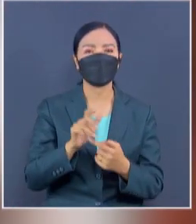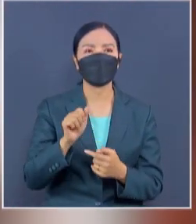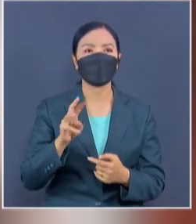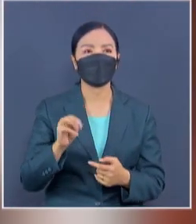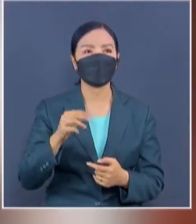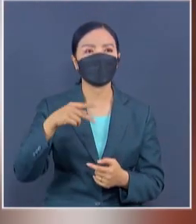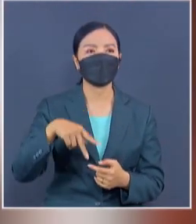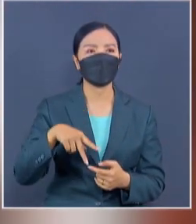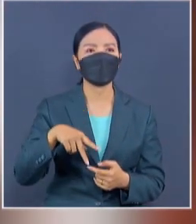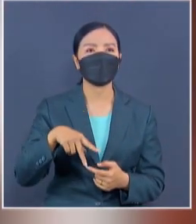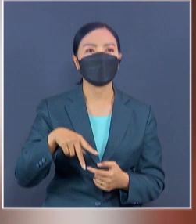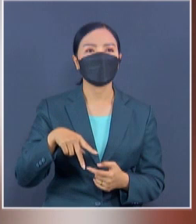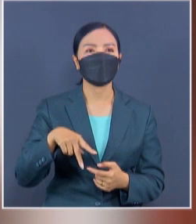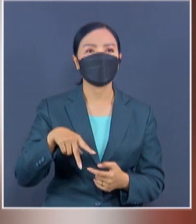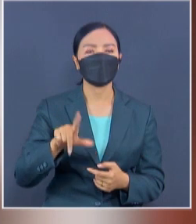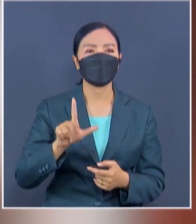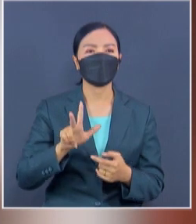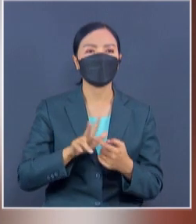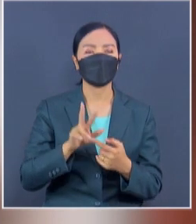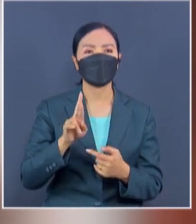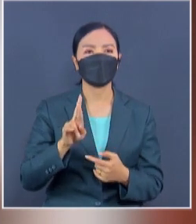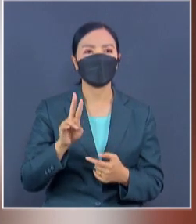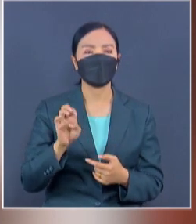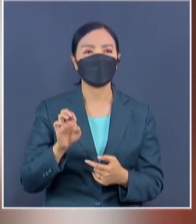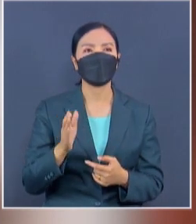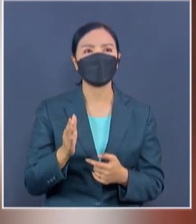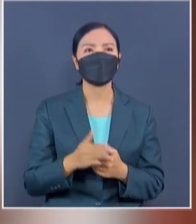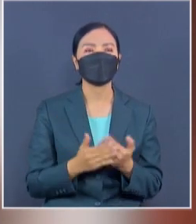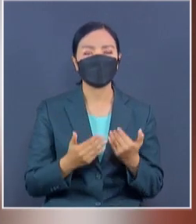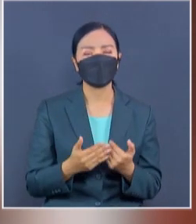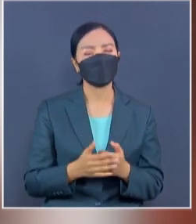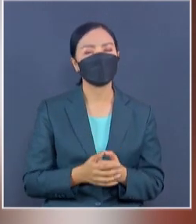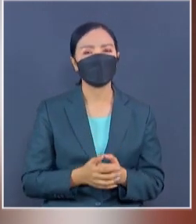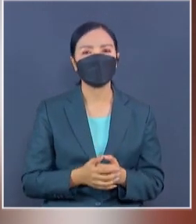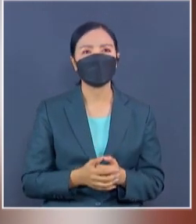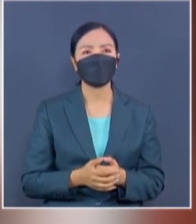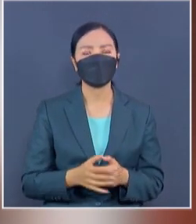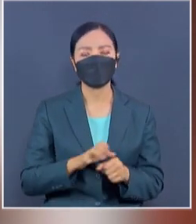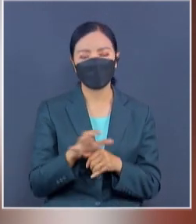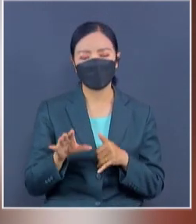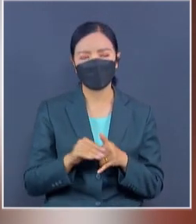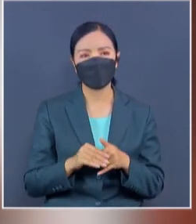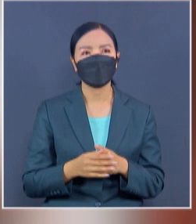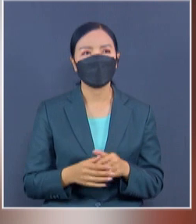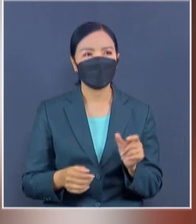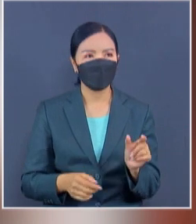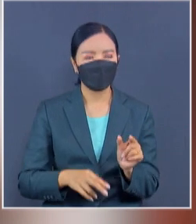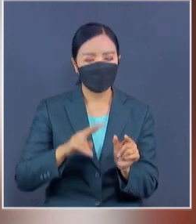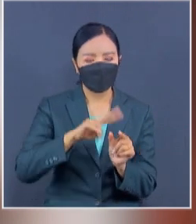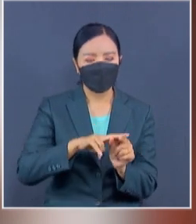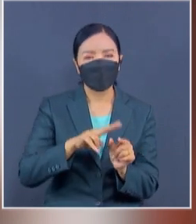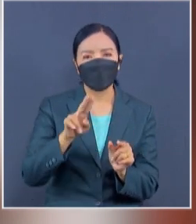ริกูลกิจก็ได้ออกมาแจ้งผ่าน IG ส่วนตัวว่าซีซั่นนี้ไม่รอดนะครับพร้อมชมผลตรวจ ATK 2ขีดด้วยนะคะ